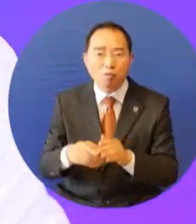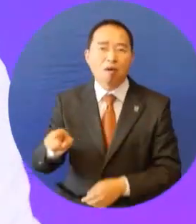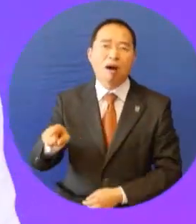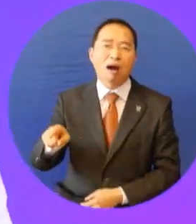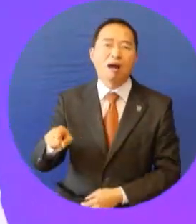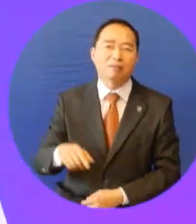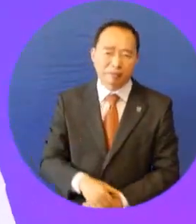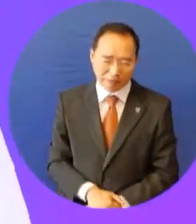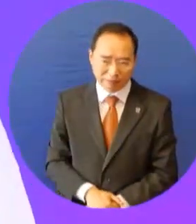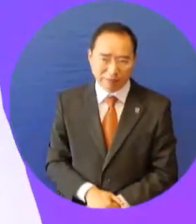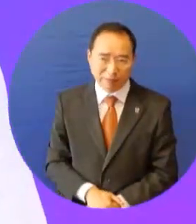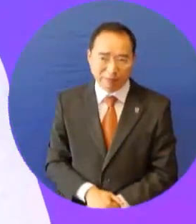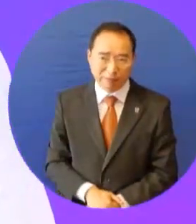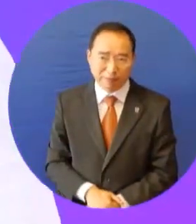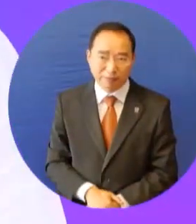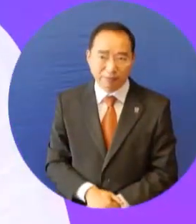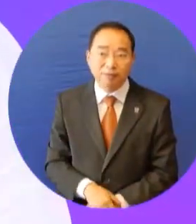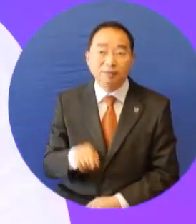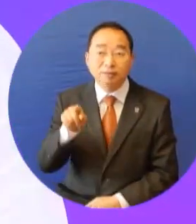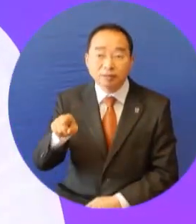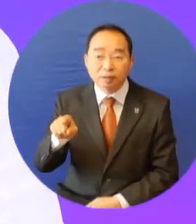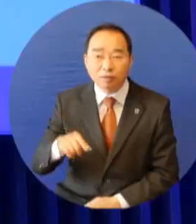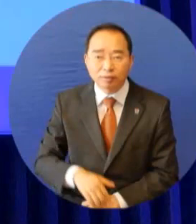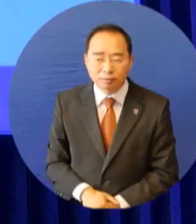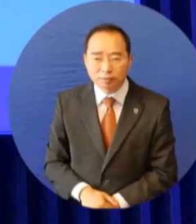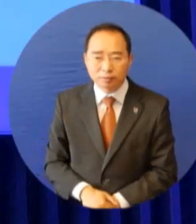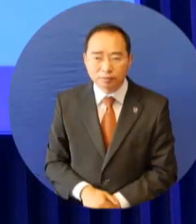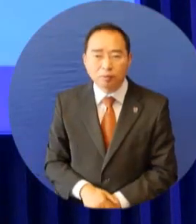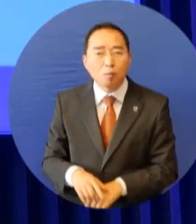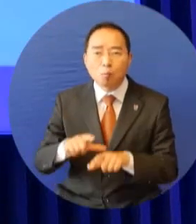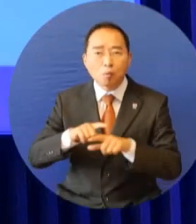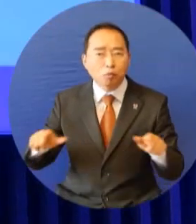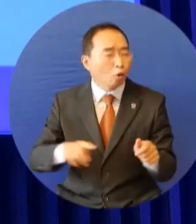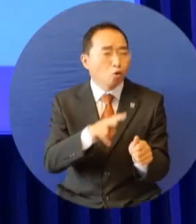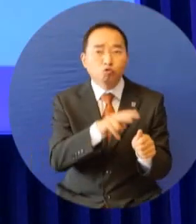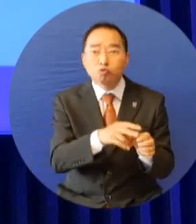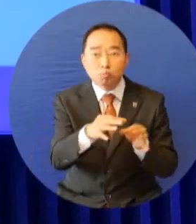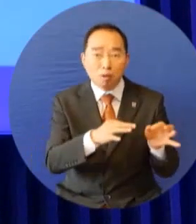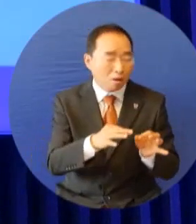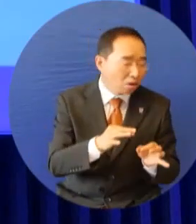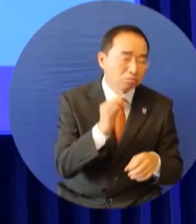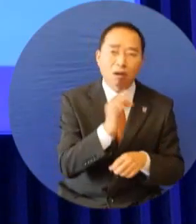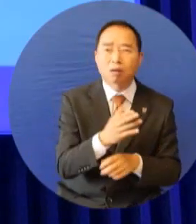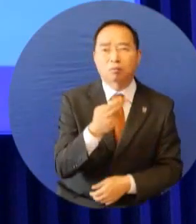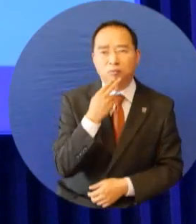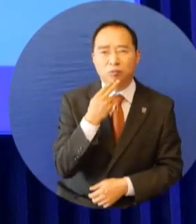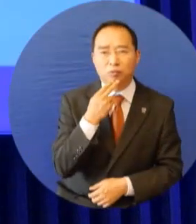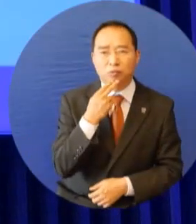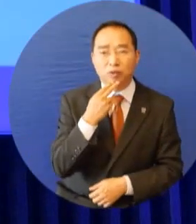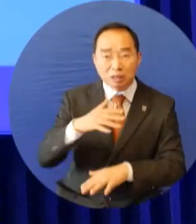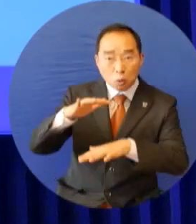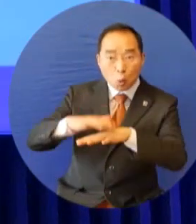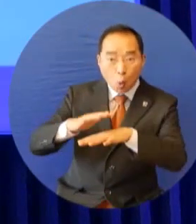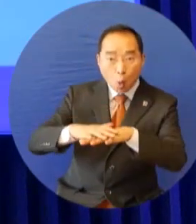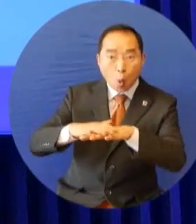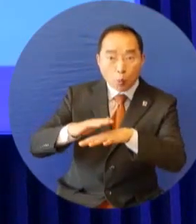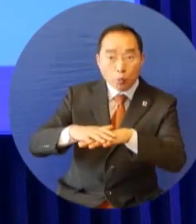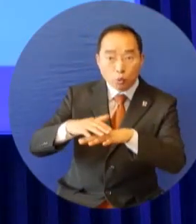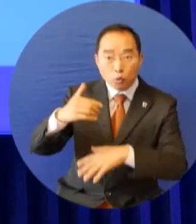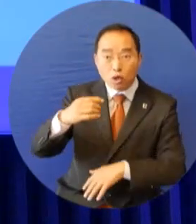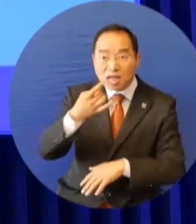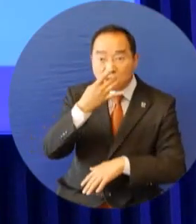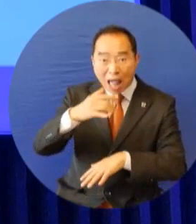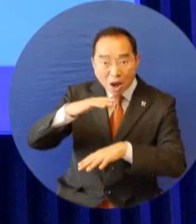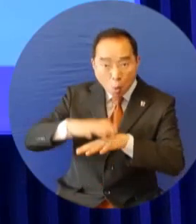위한 최고의 재료다. 그럼 저 벼룩나물은 슈퍼 같은 데 없습니다.